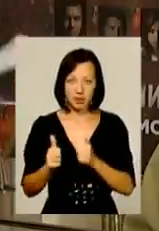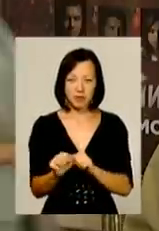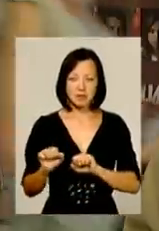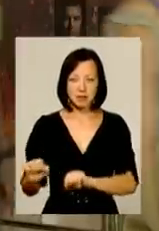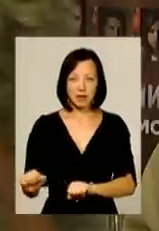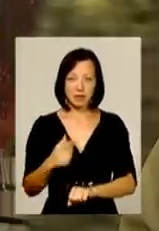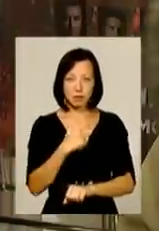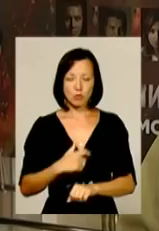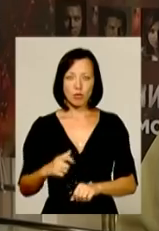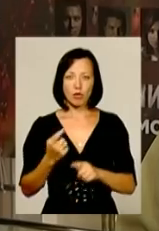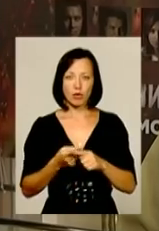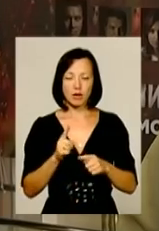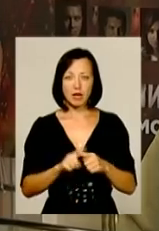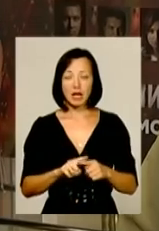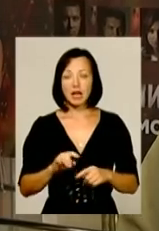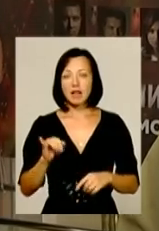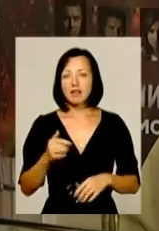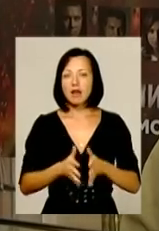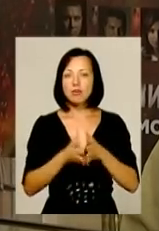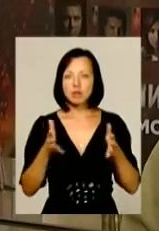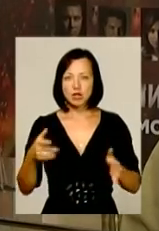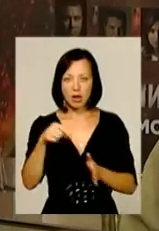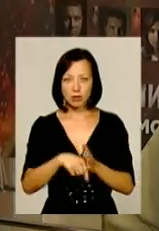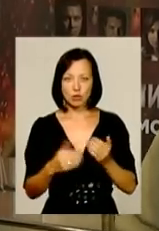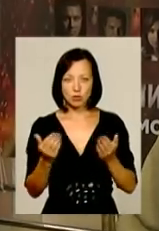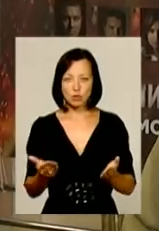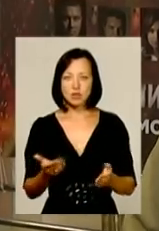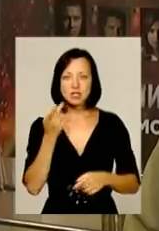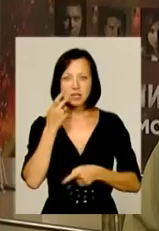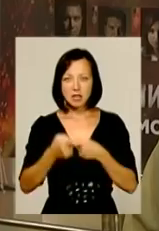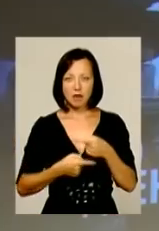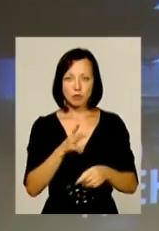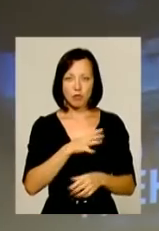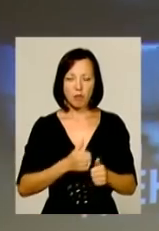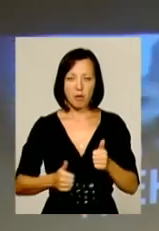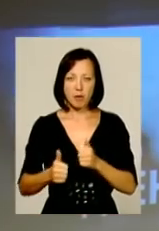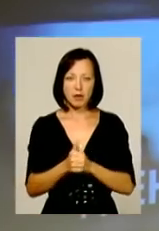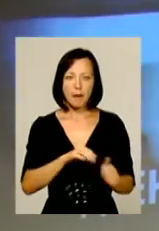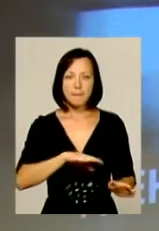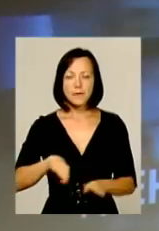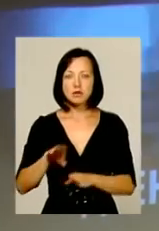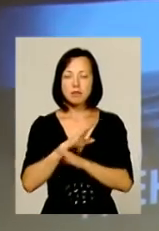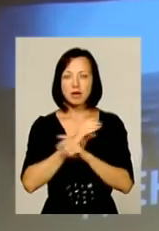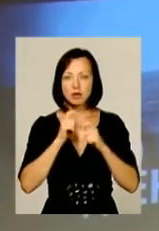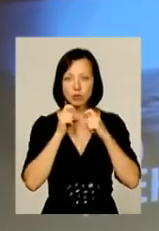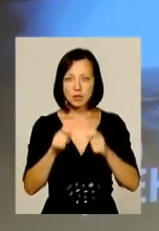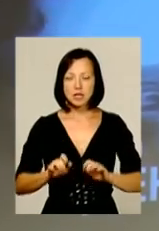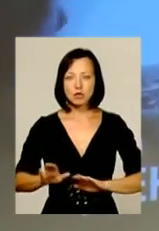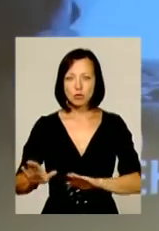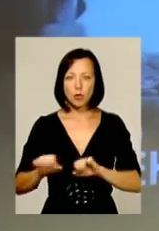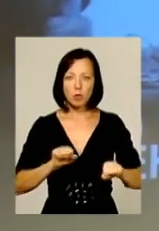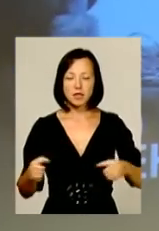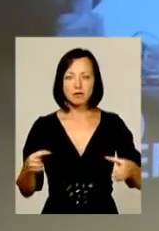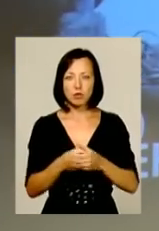закривив з собою. І це найбільше його характеризує, тому що він завжди йшов поперед. Посмертно нагородили й заступника командиру